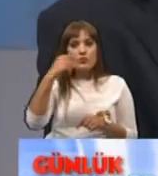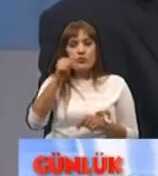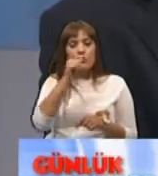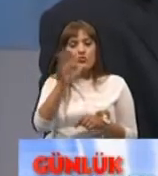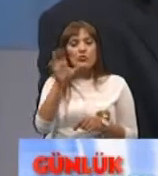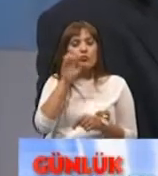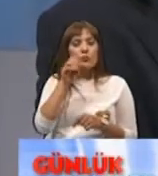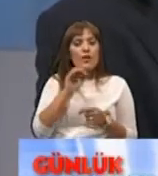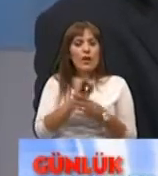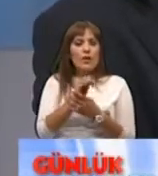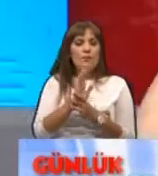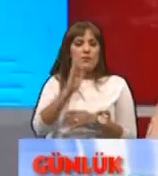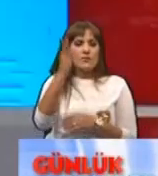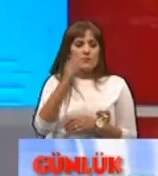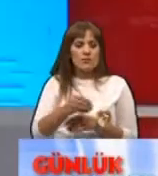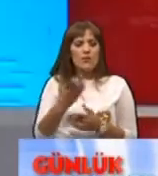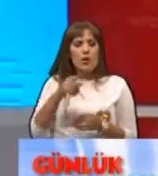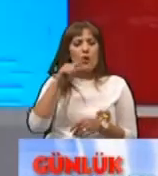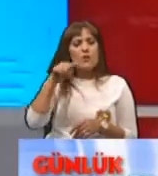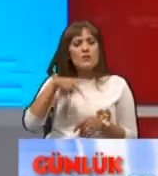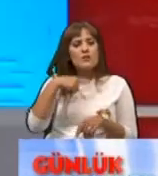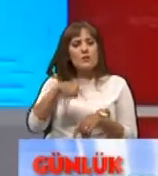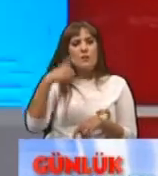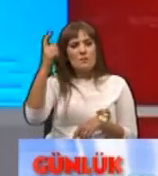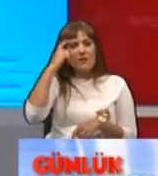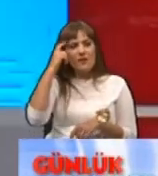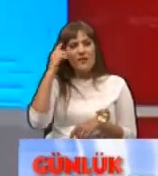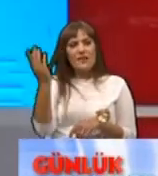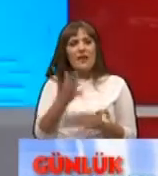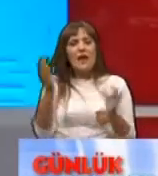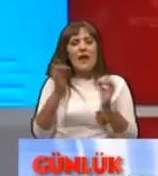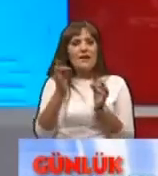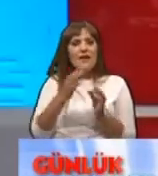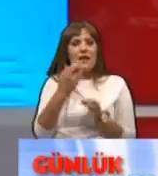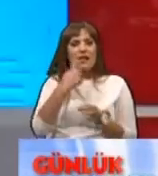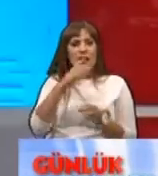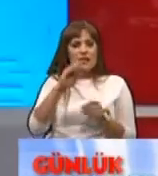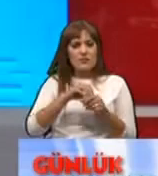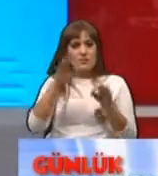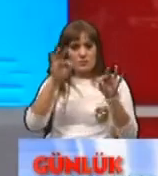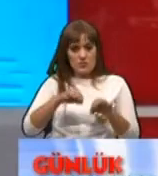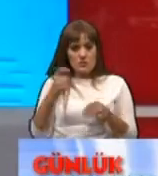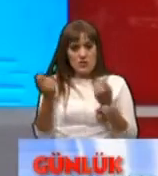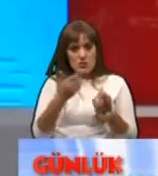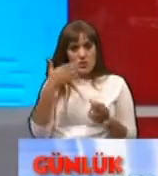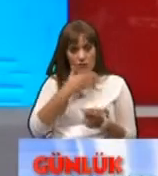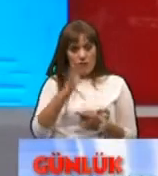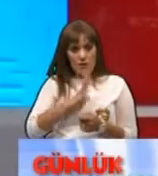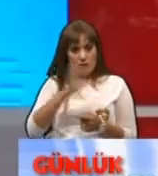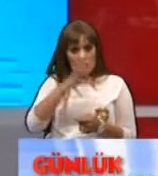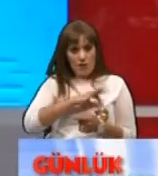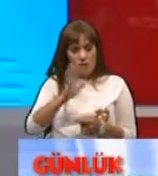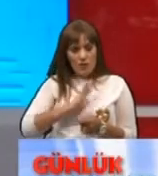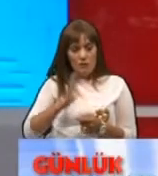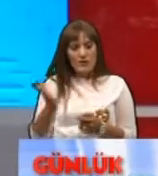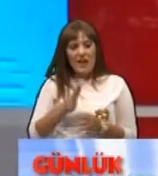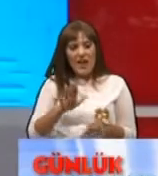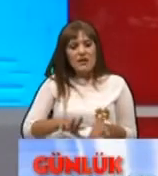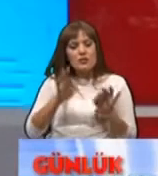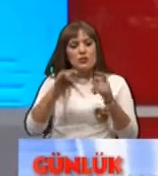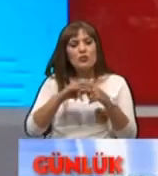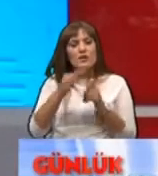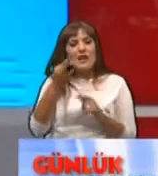kabiliyetini artırıyoruz aslında. Artırıyor. Peki o zaman mantıken daha erken yaşta başlamak işe yarar mı buna? Ya hazır daha